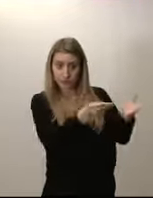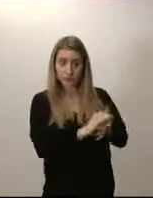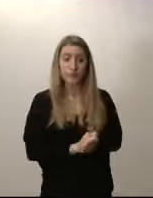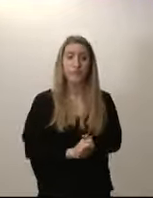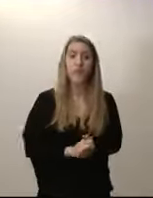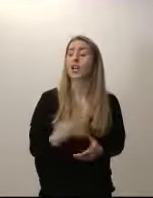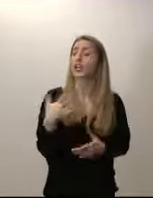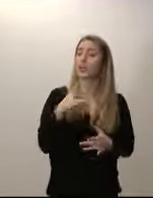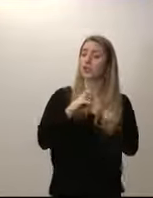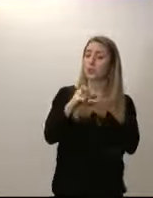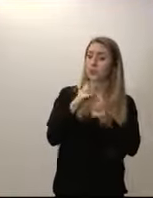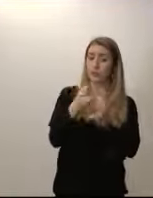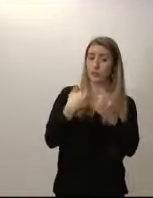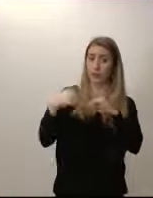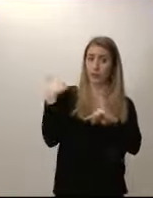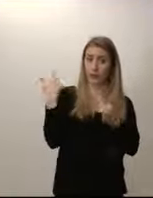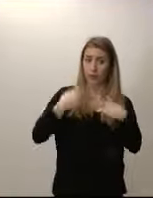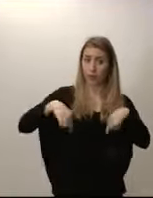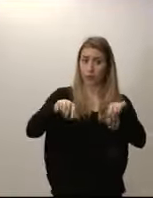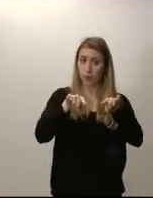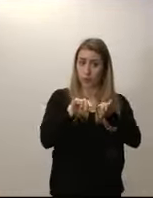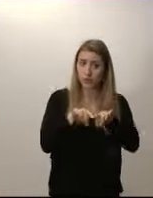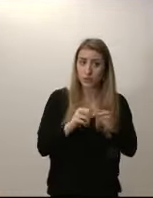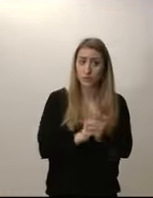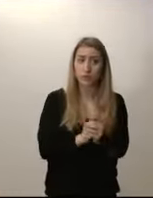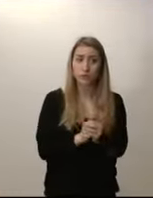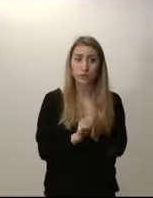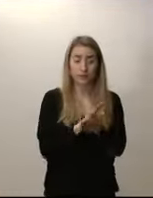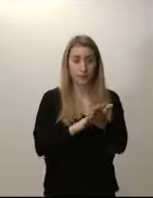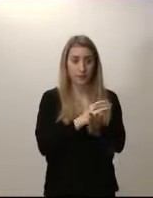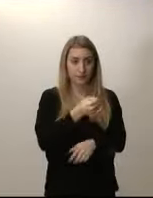lors de la commission. Vous pouvez parler dans le micro. Dans le micro.